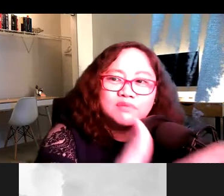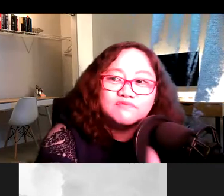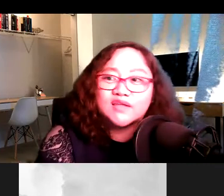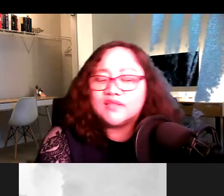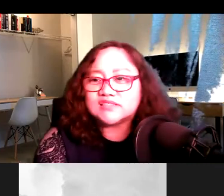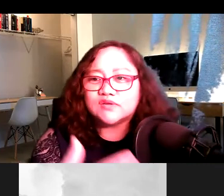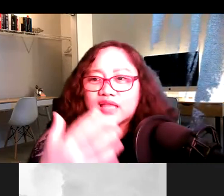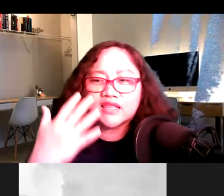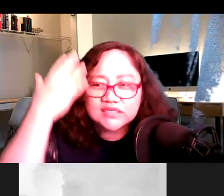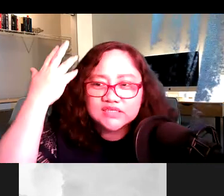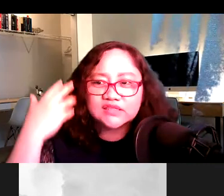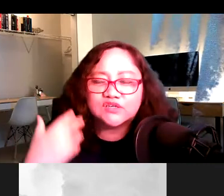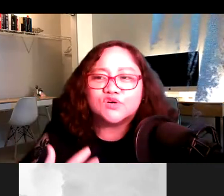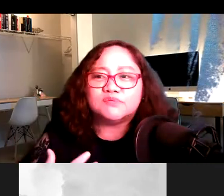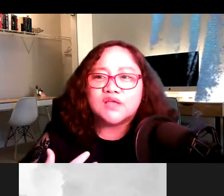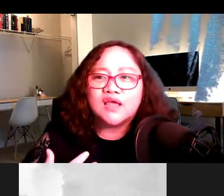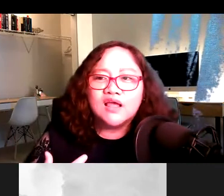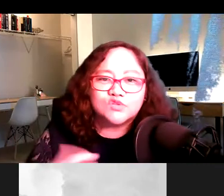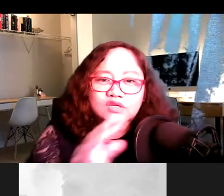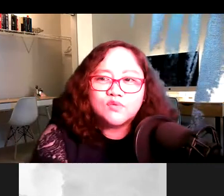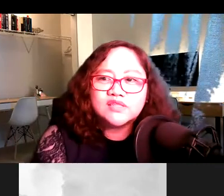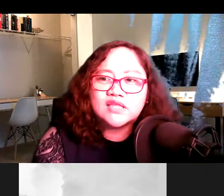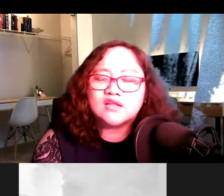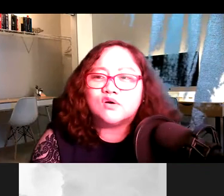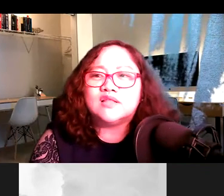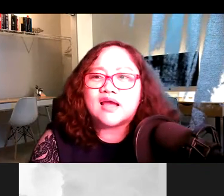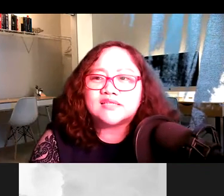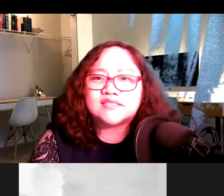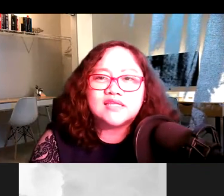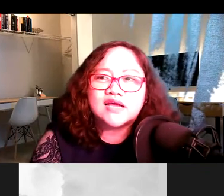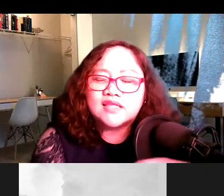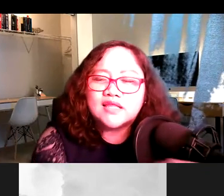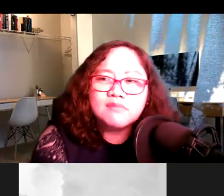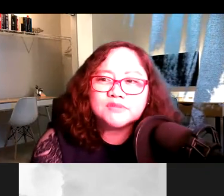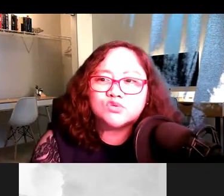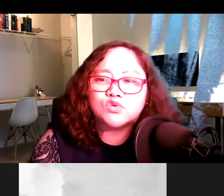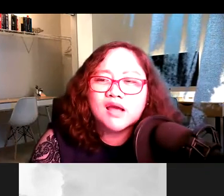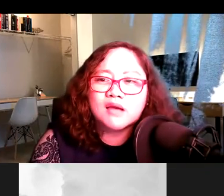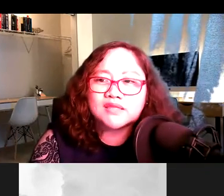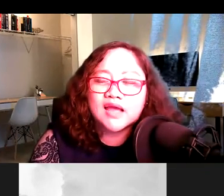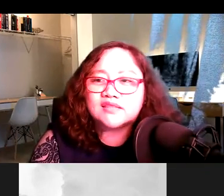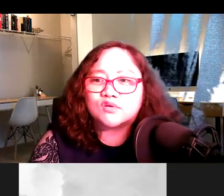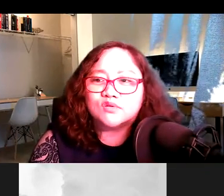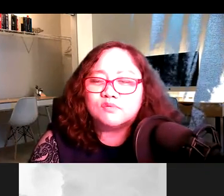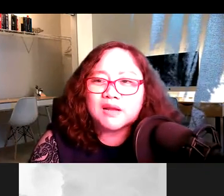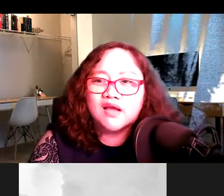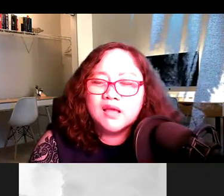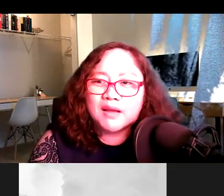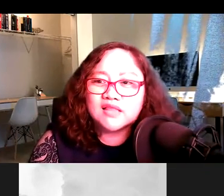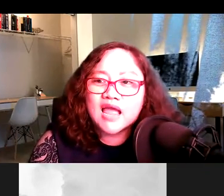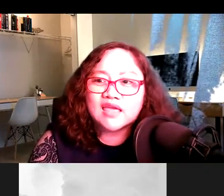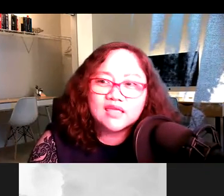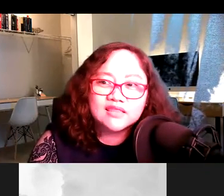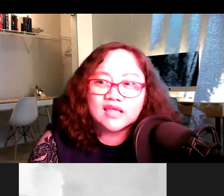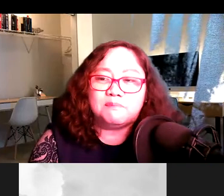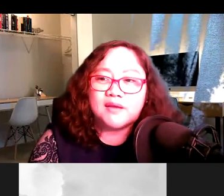be violence, no, dahil sa gender norms. So ginawa nilang lola kasi hindi nga nila mapasunod tong mga kabataan na to, no, pag